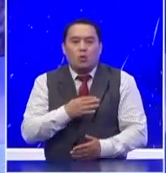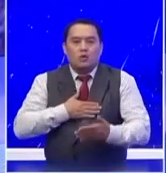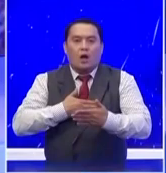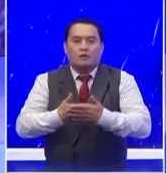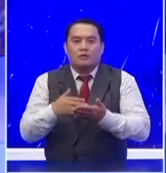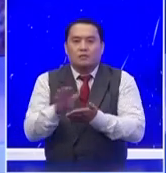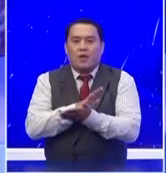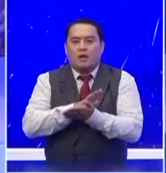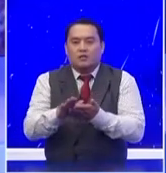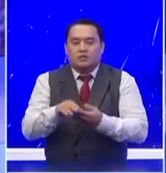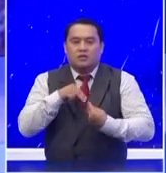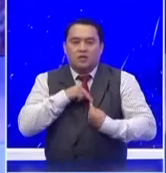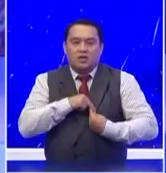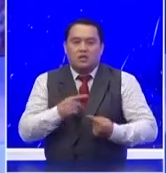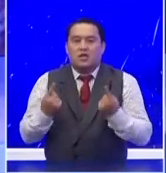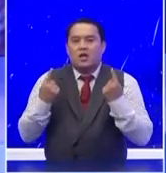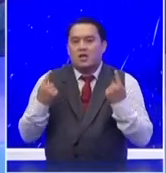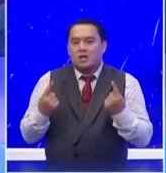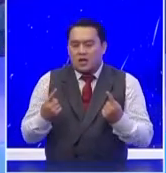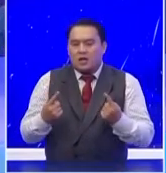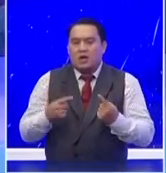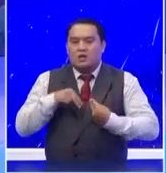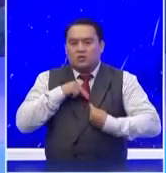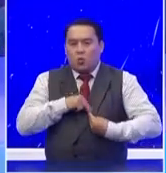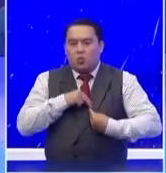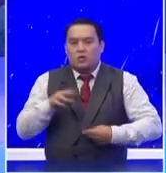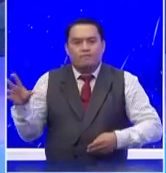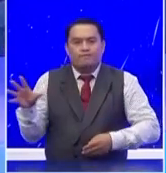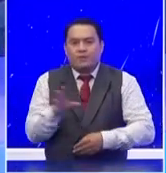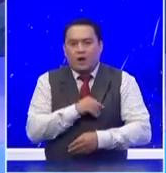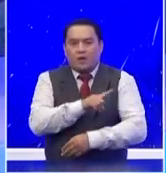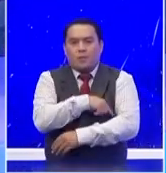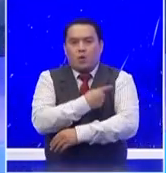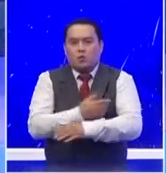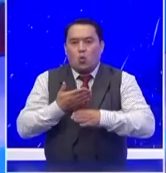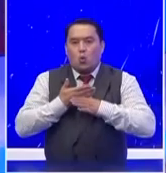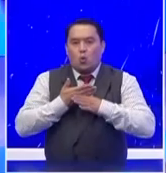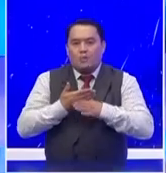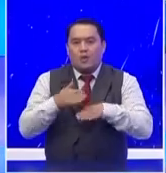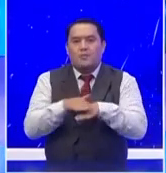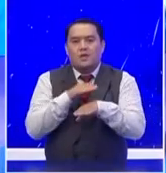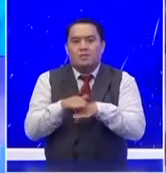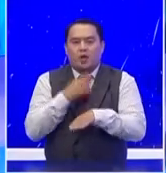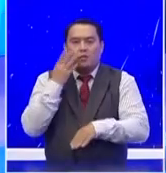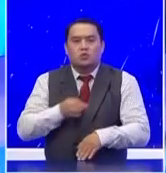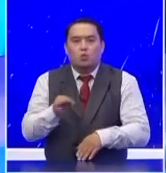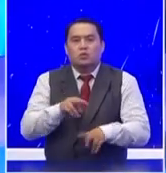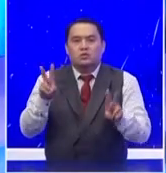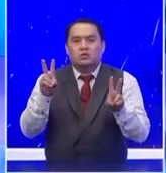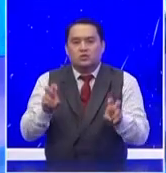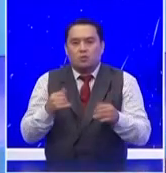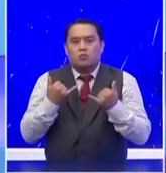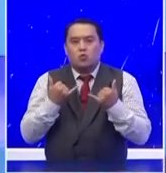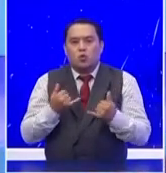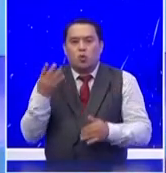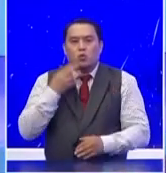еріктілер жұмысы ерен. Олар елде індет басталғалы тымбай мұқтаждар мен ақхалаттыларға қолдау көрсетуде. Мейірімді жетісу еріктілері бұл